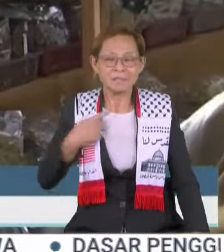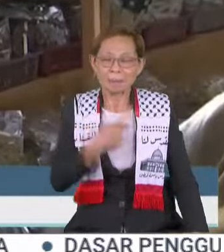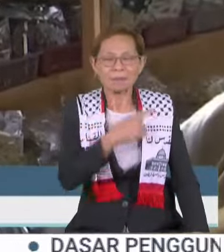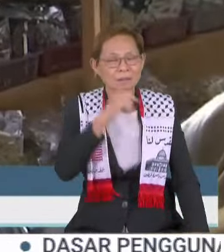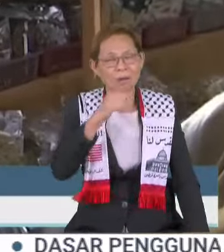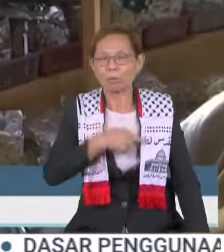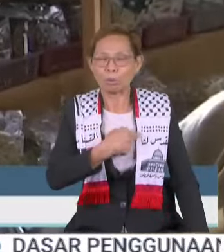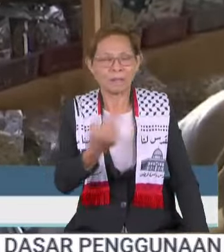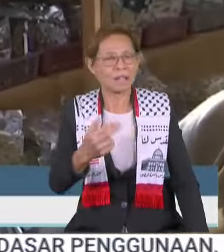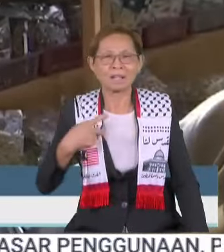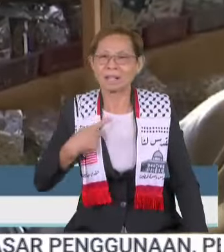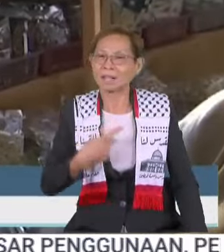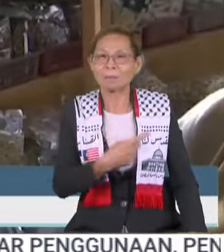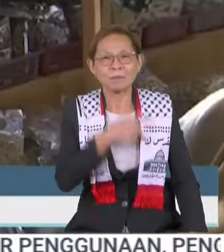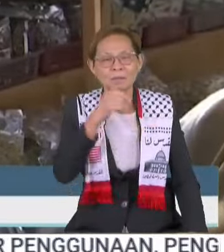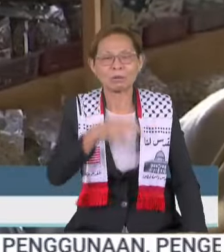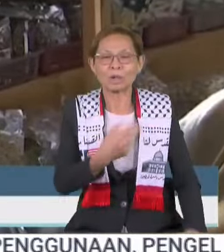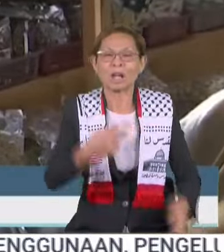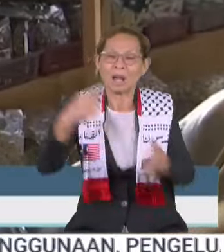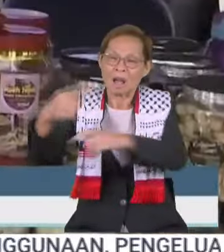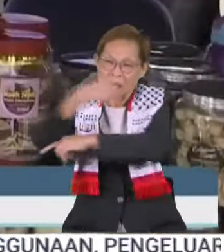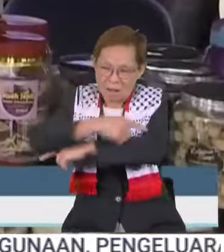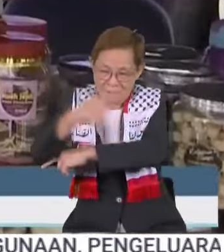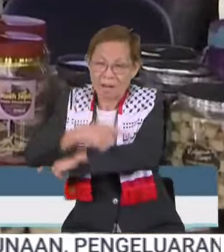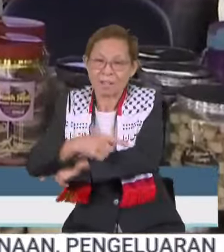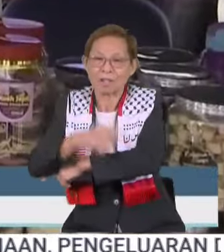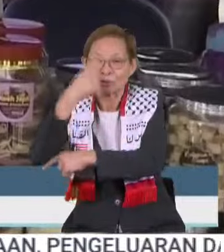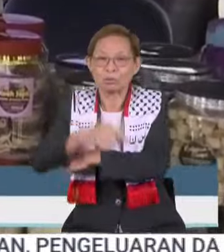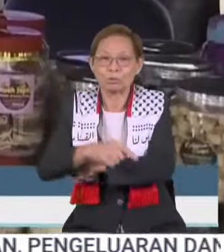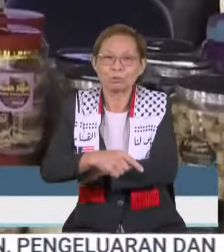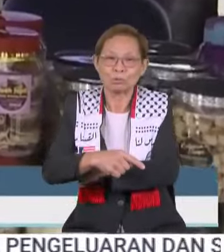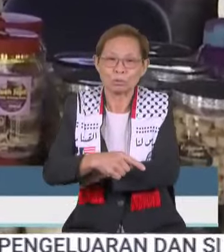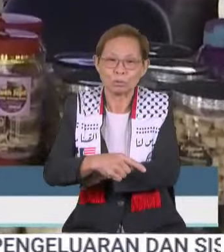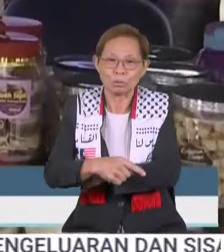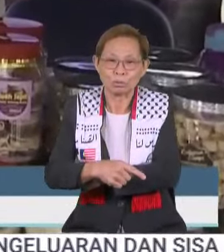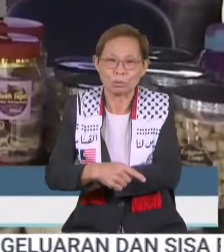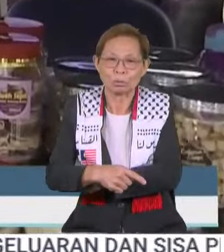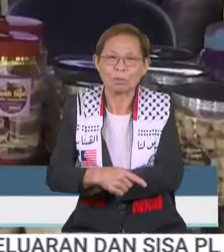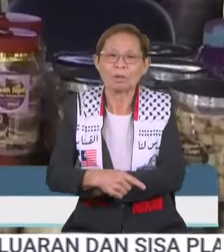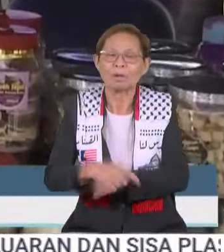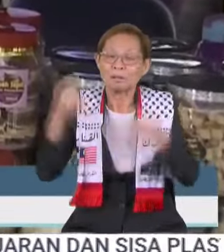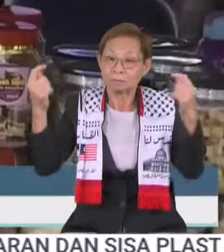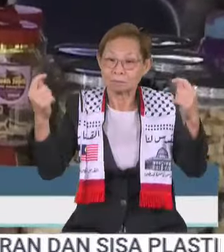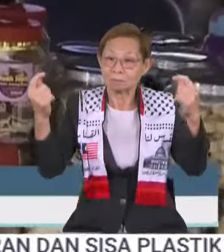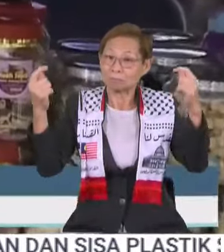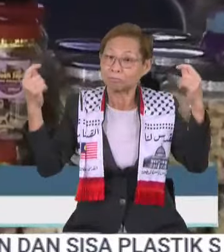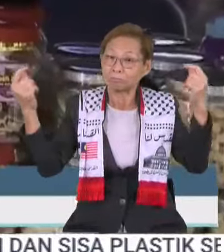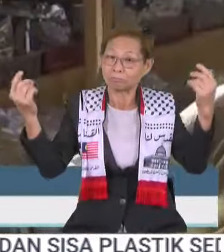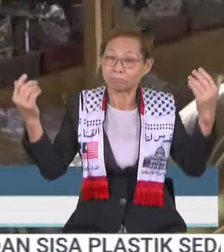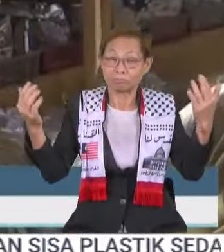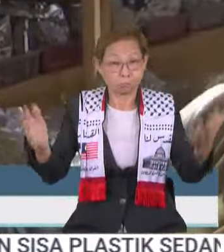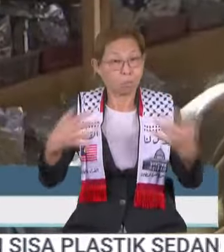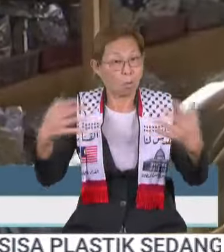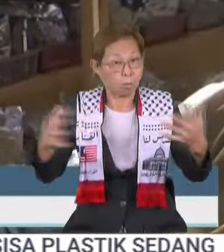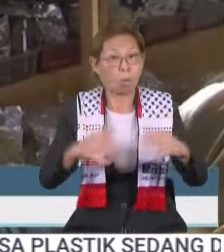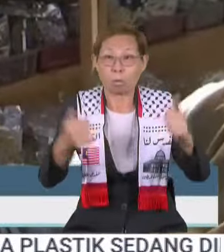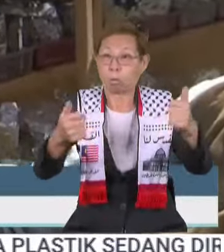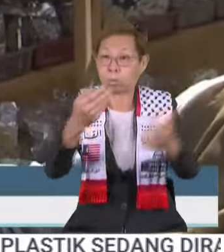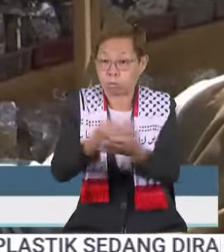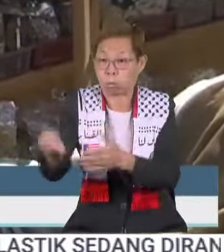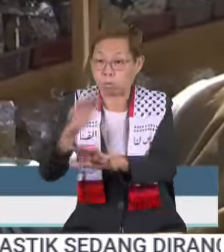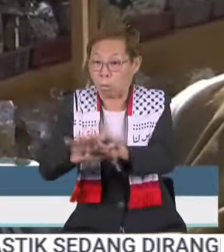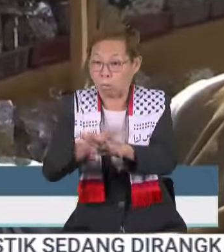Ada juga hari-hari yang boleh kami jual untuk menjual kuih raya. Sambutan hari ini agak ramai juga lah